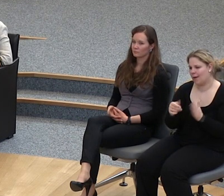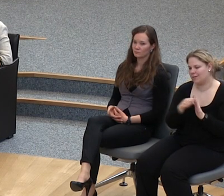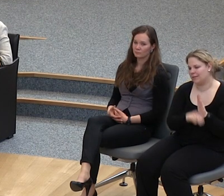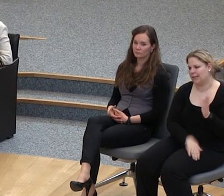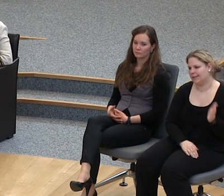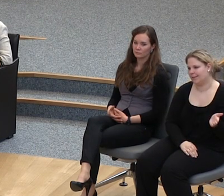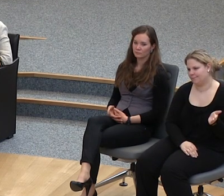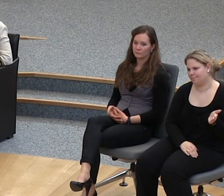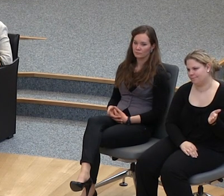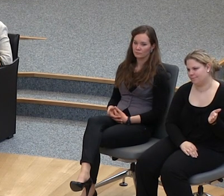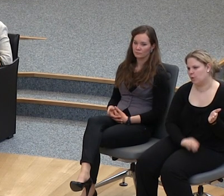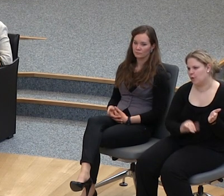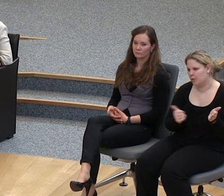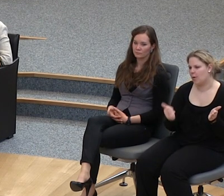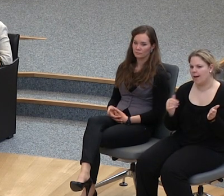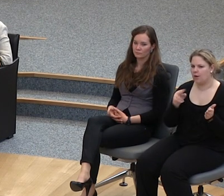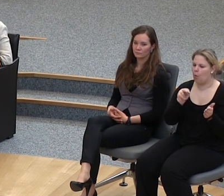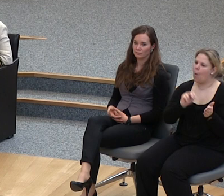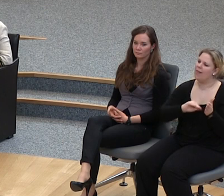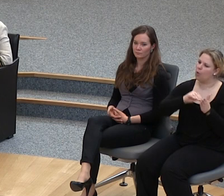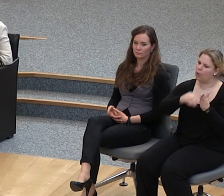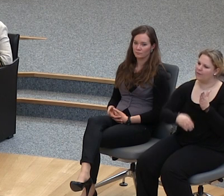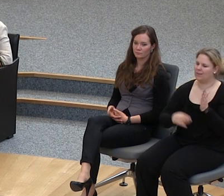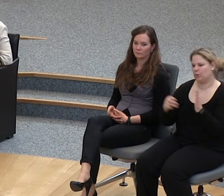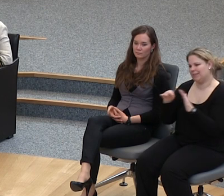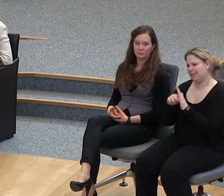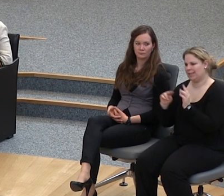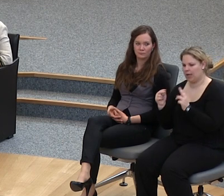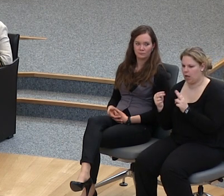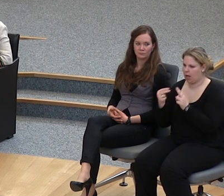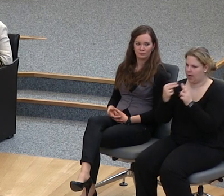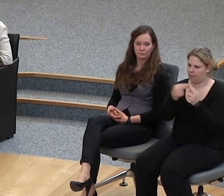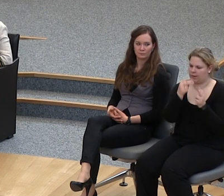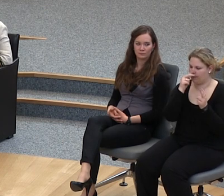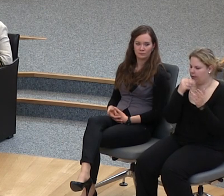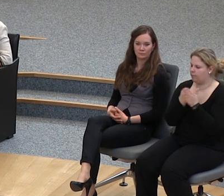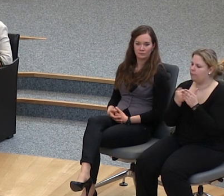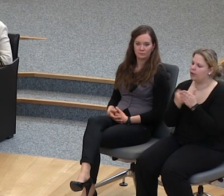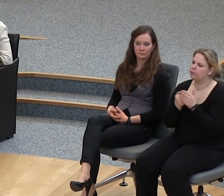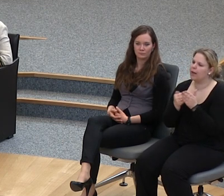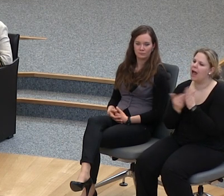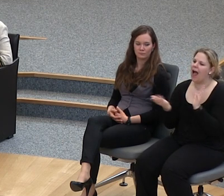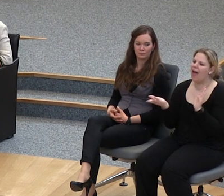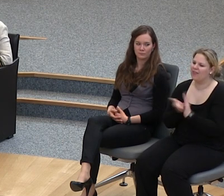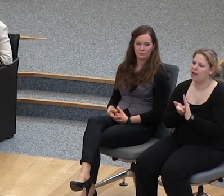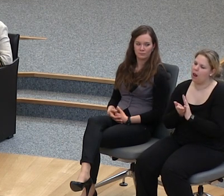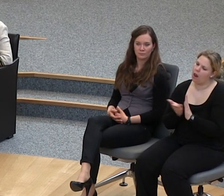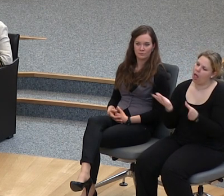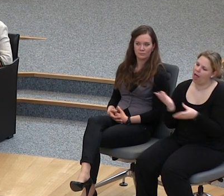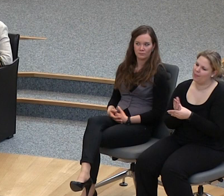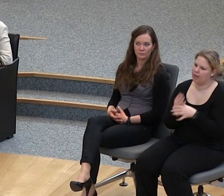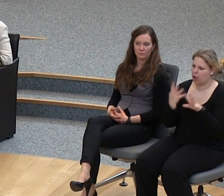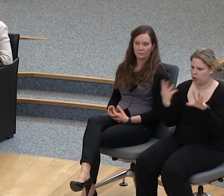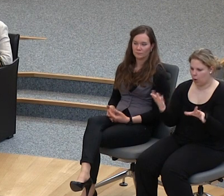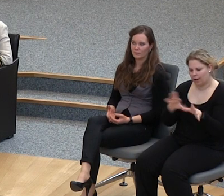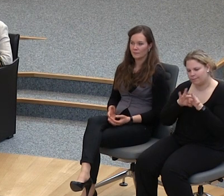UN-Behindertenrechtskonvention angepasst. Und ich gehe mal von hinten nach vorne. Im Artikel 9 der Behindertenrechtskonvention ist zum Beispiel zur